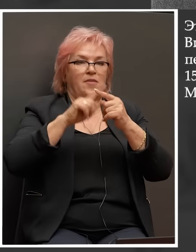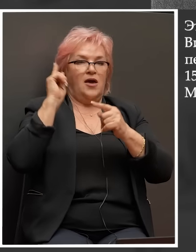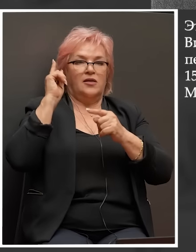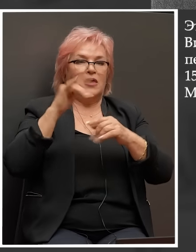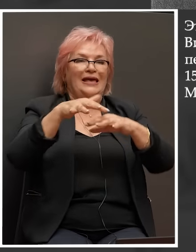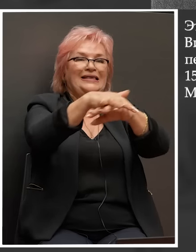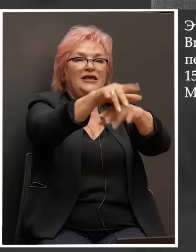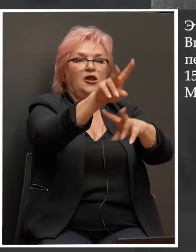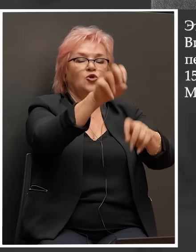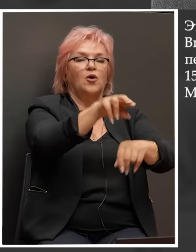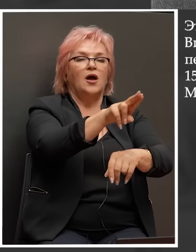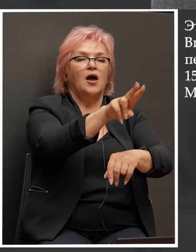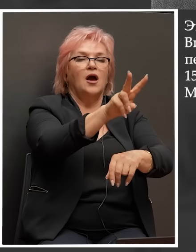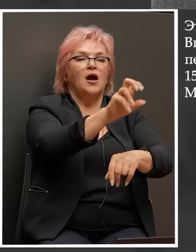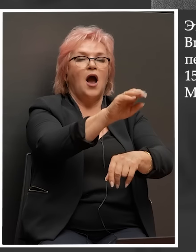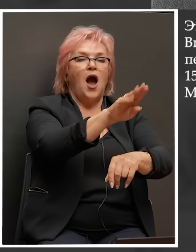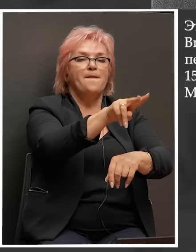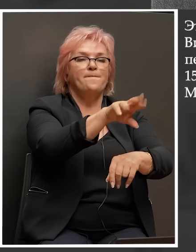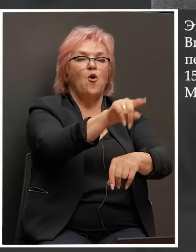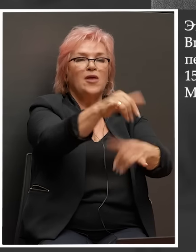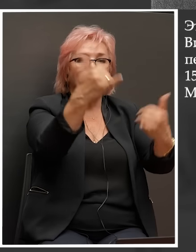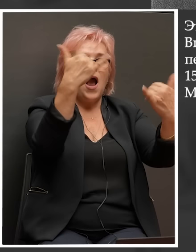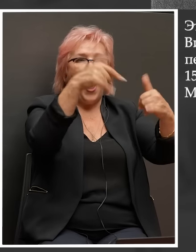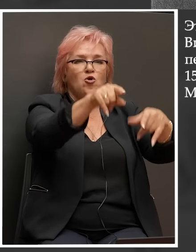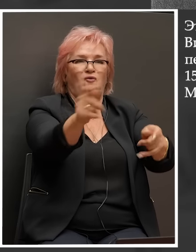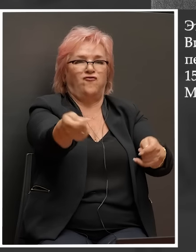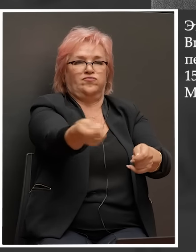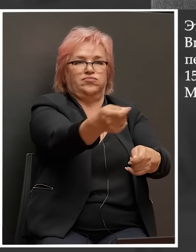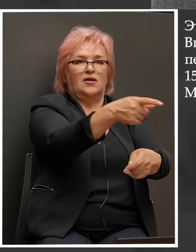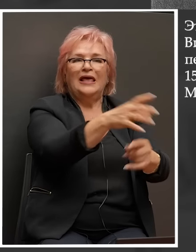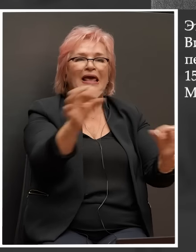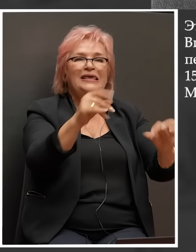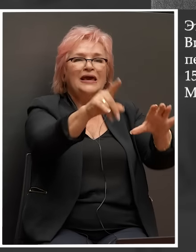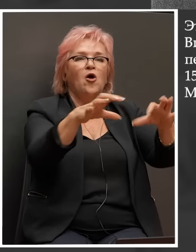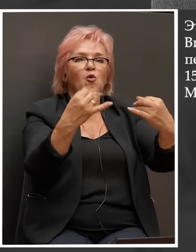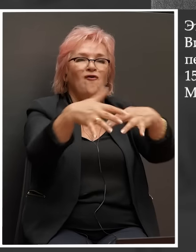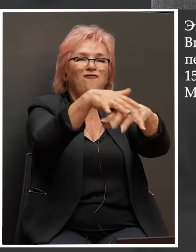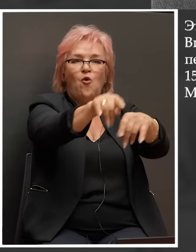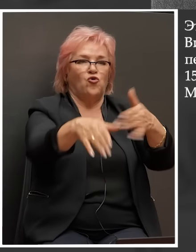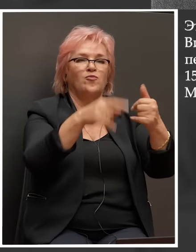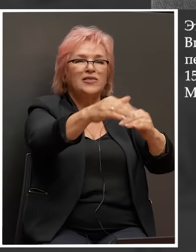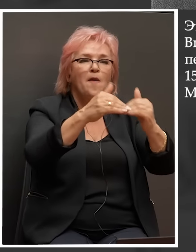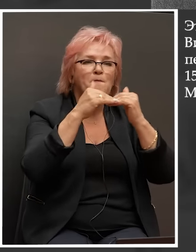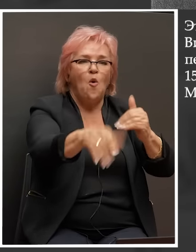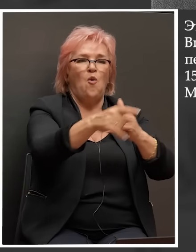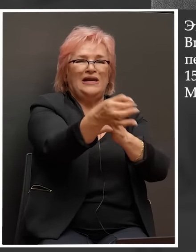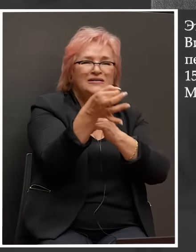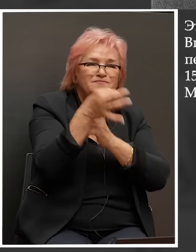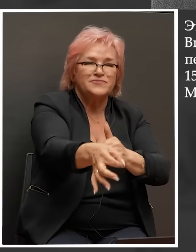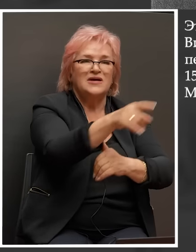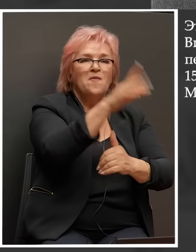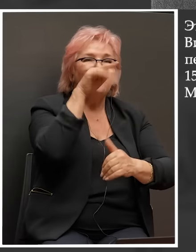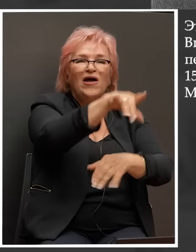эта территория называется Кампо Ваччино. Там коров пасут. И никакого форума там нет. Там коровье поле, это окраина, там воды